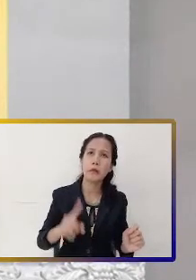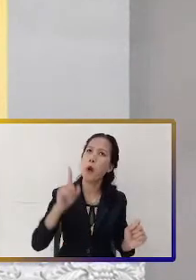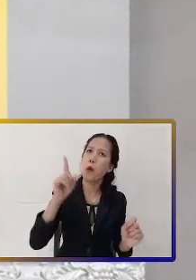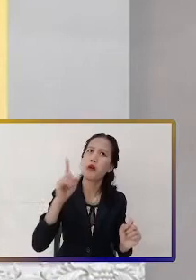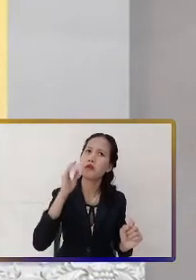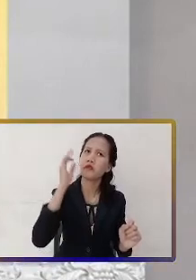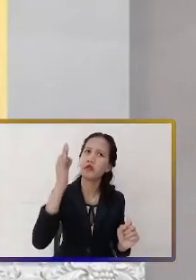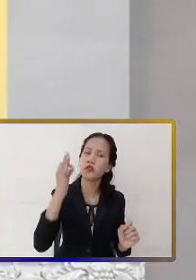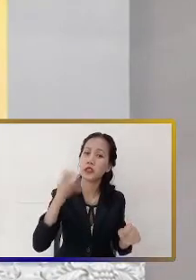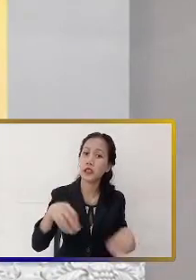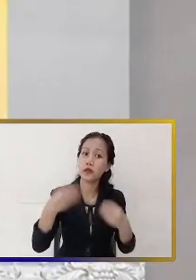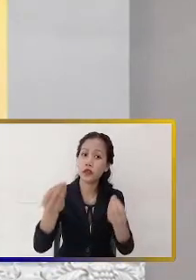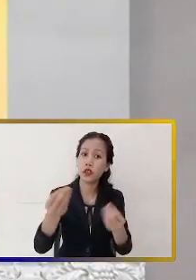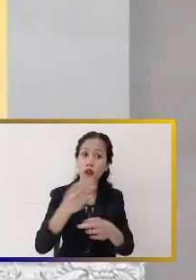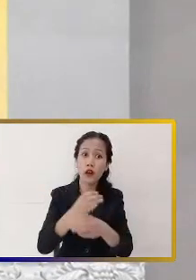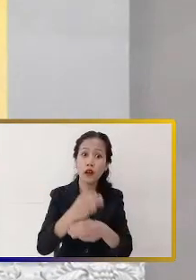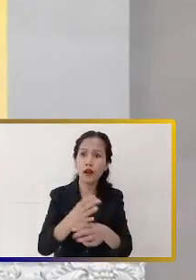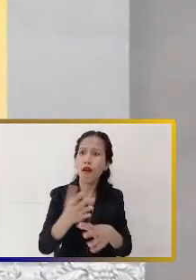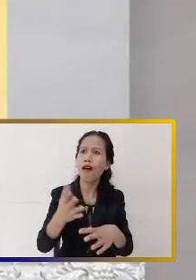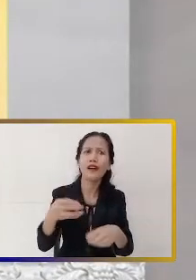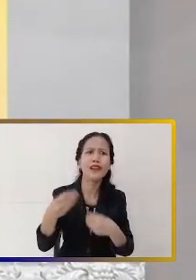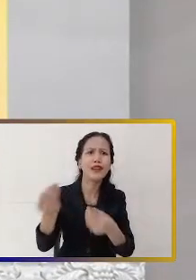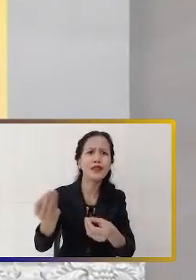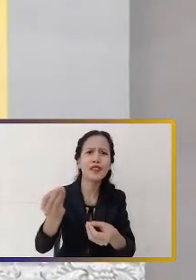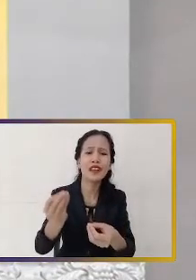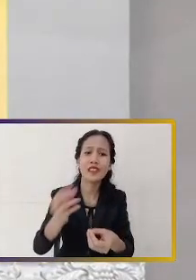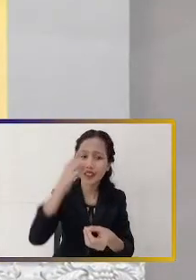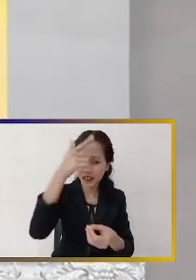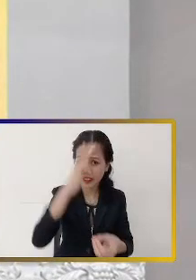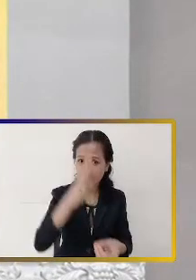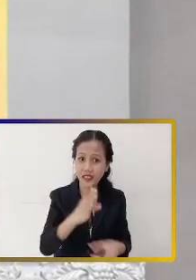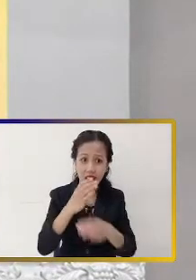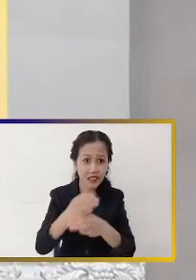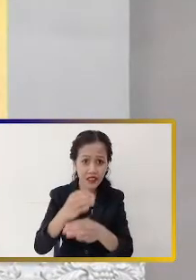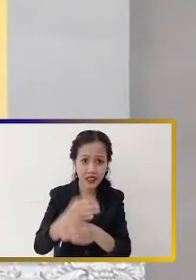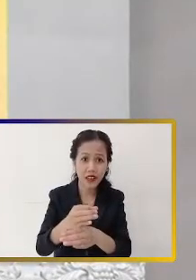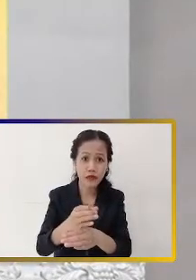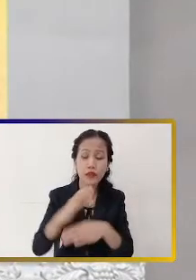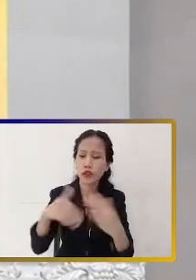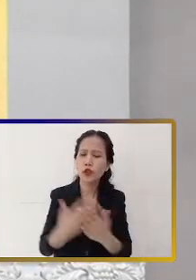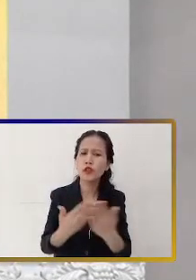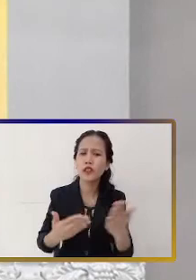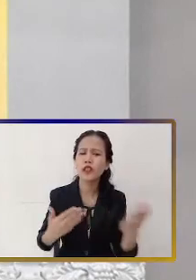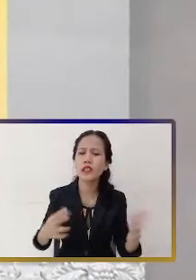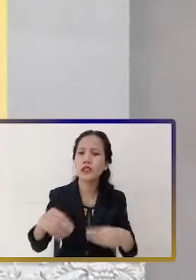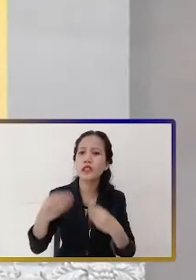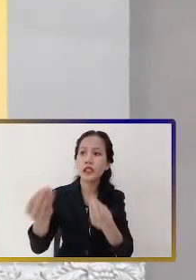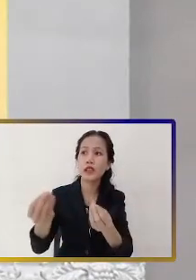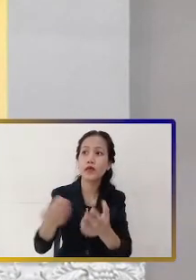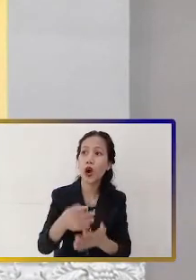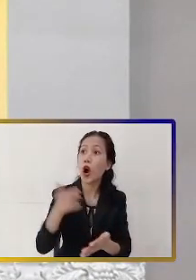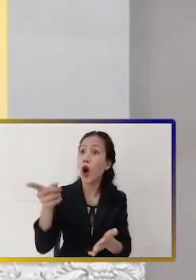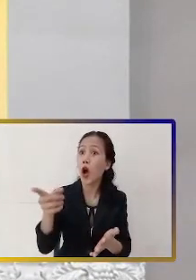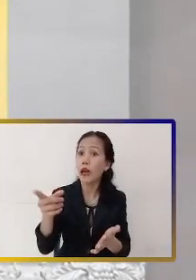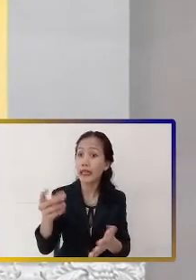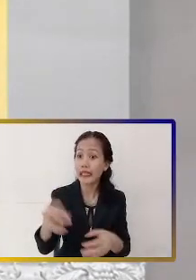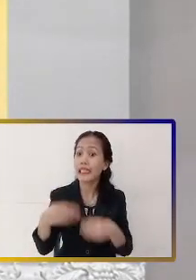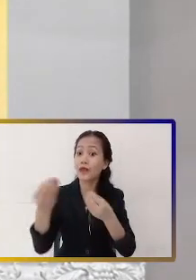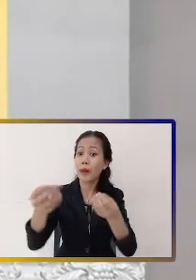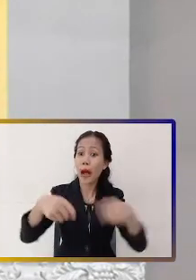siya ng four wheels ng Panginoon. At pagkatapos niya, mga kapatid, lahat ng binigay sa kanya ng Panginoon, sabi ko, bibigyan ka pa ng Panginoon ng